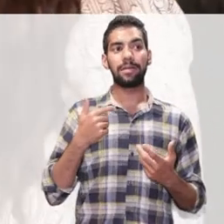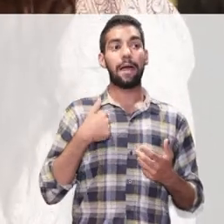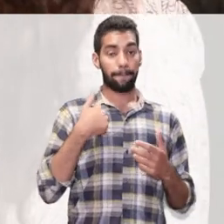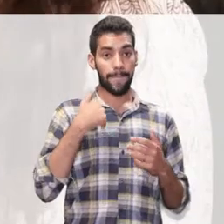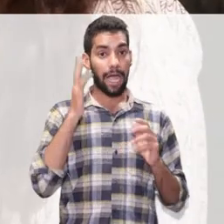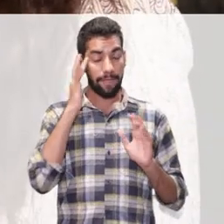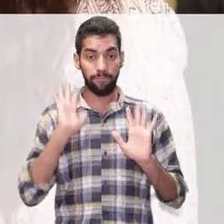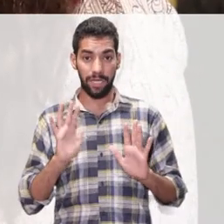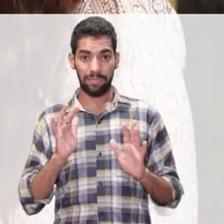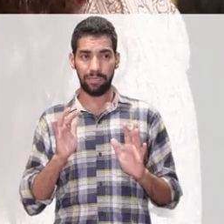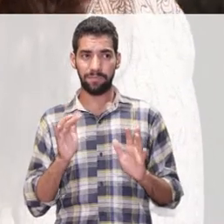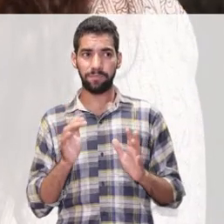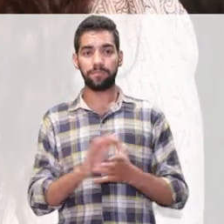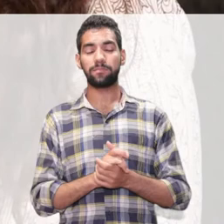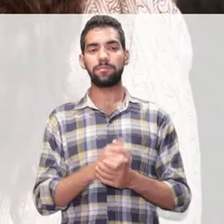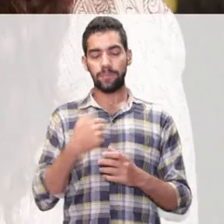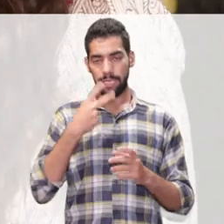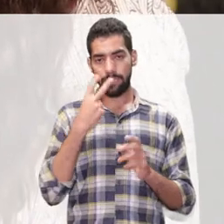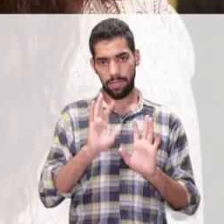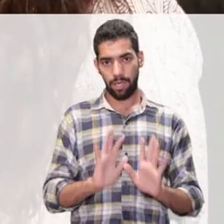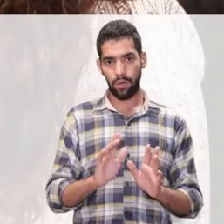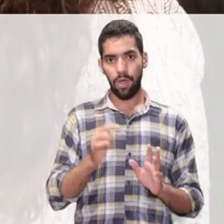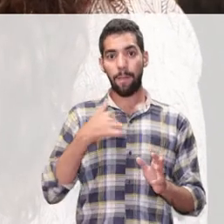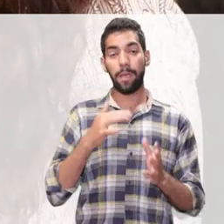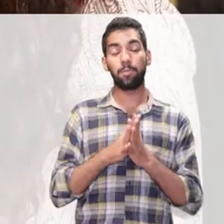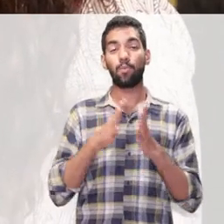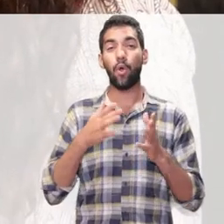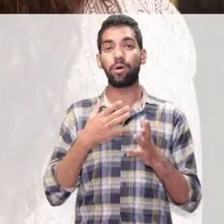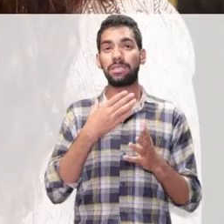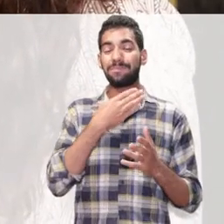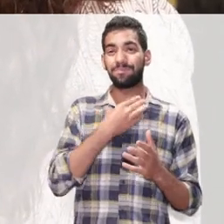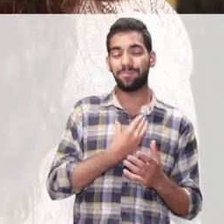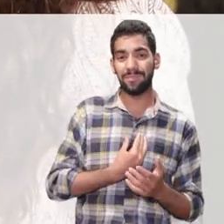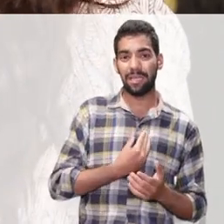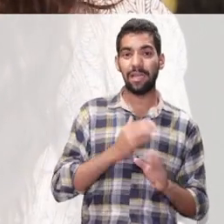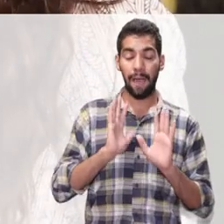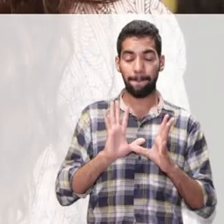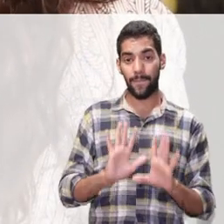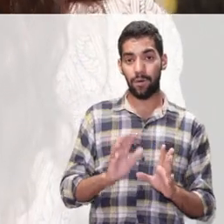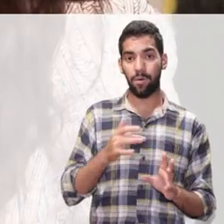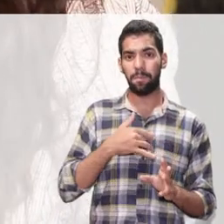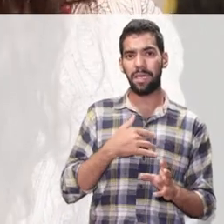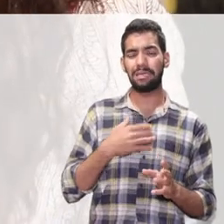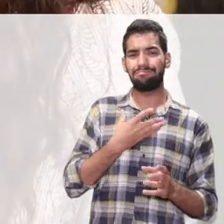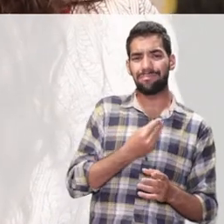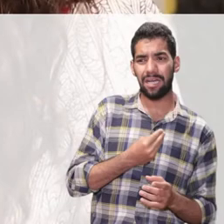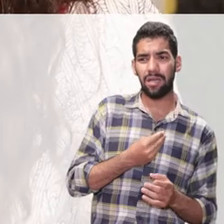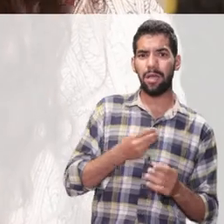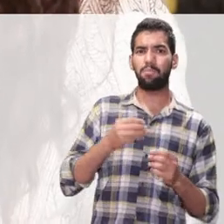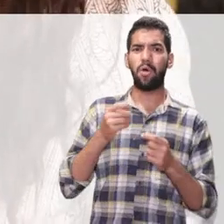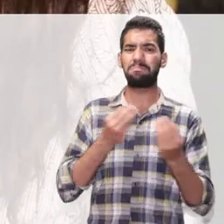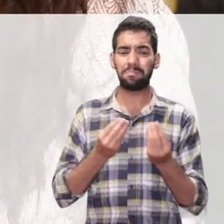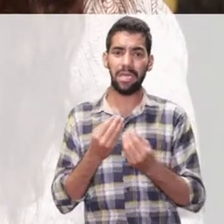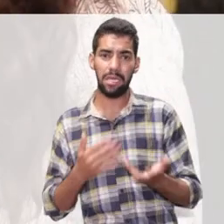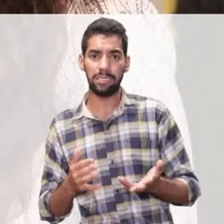इश्क और नॉट लुक पधान सिगरेट हट लव यू